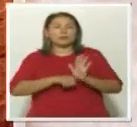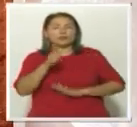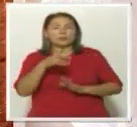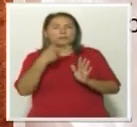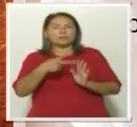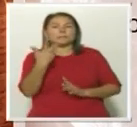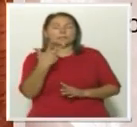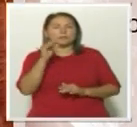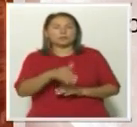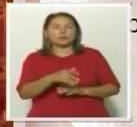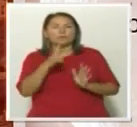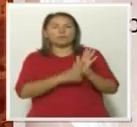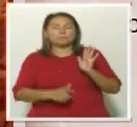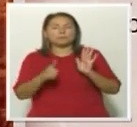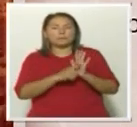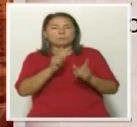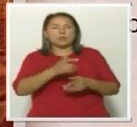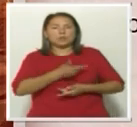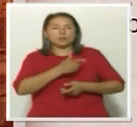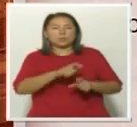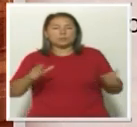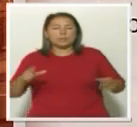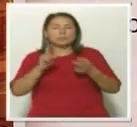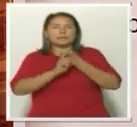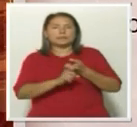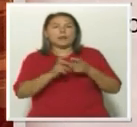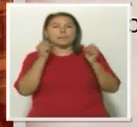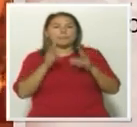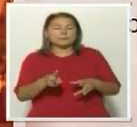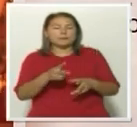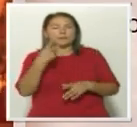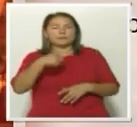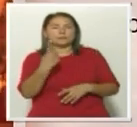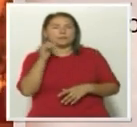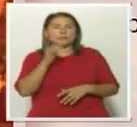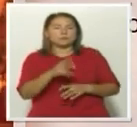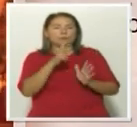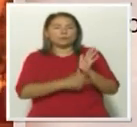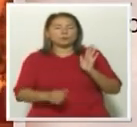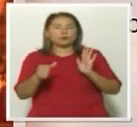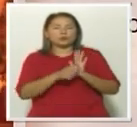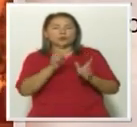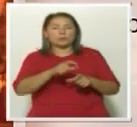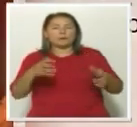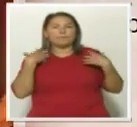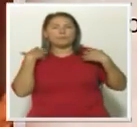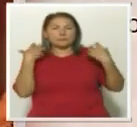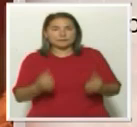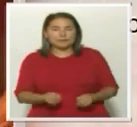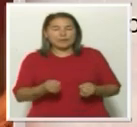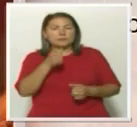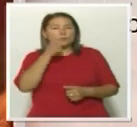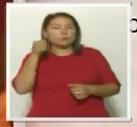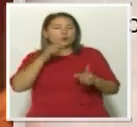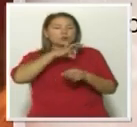23 1087 жителей региона заразились опасным вирусом а 21 тысяча восемьдесят шесть человек выздоровели за